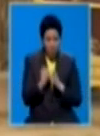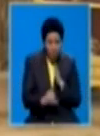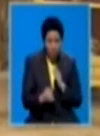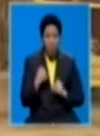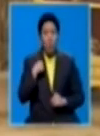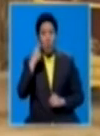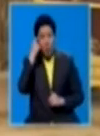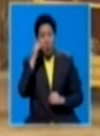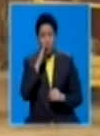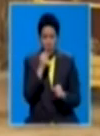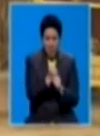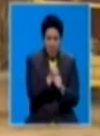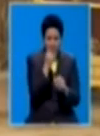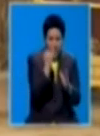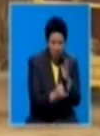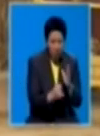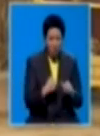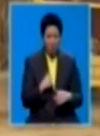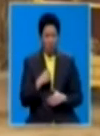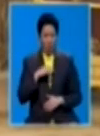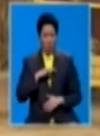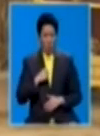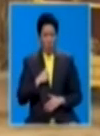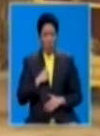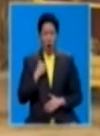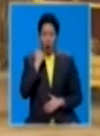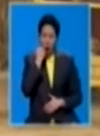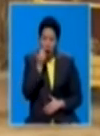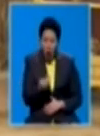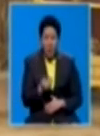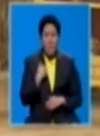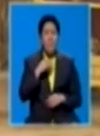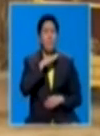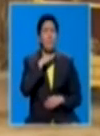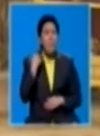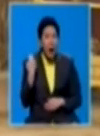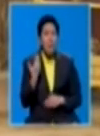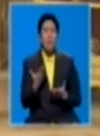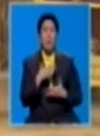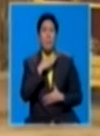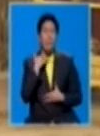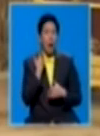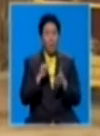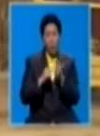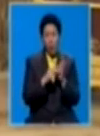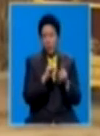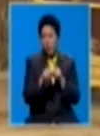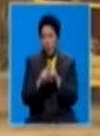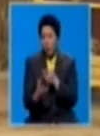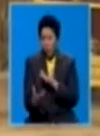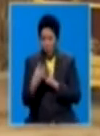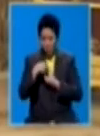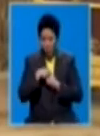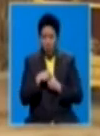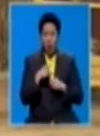ทุกครั้งที่เวลาเราทำสิ่งไม่ดีเนี่ยก็จะมีความลายต่อบาปรู้ยังว่าบาปคืออะไรนะบาปอยู่ในทุกการกระทำใดๆไม่ว่าจะเป็นทางกายทางว